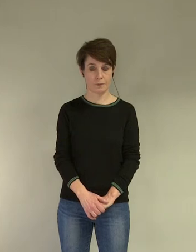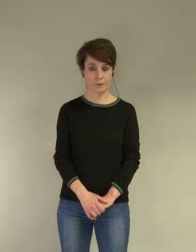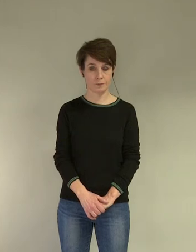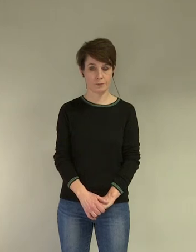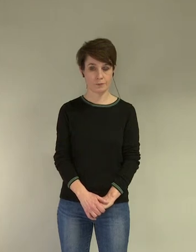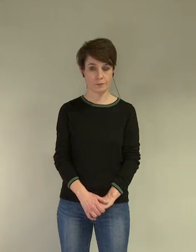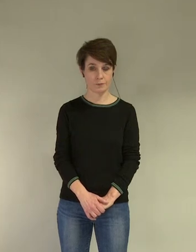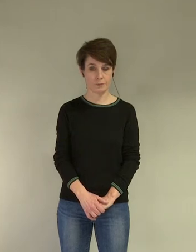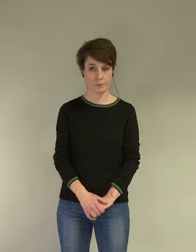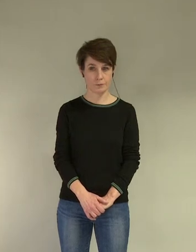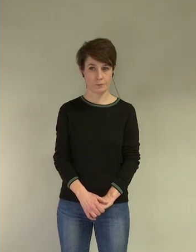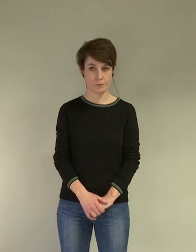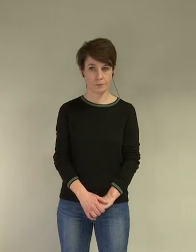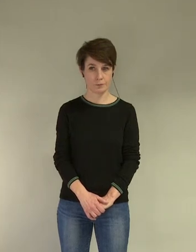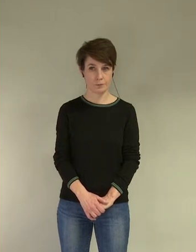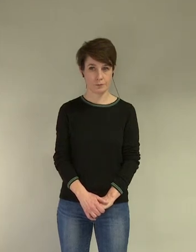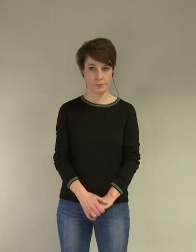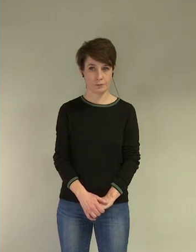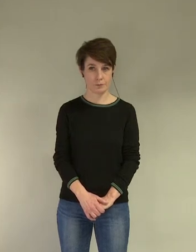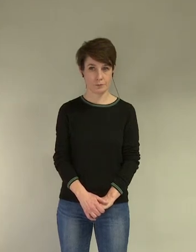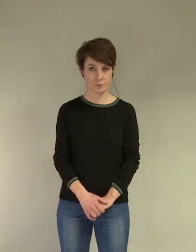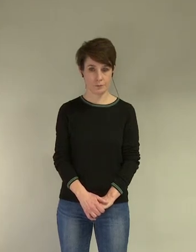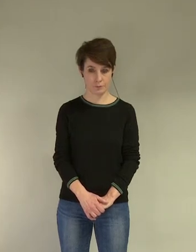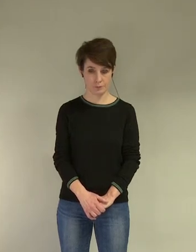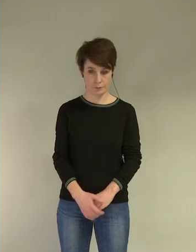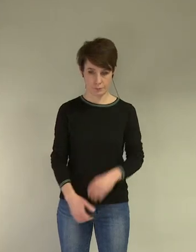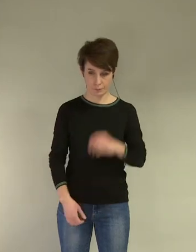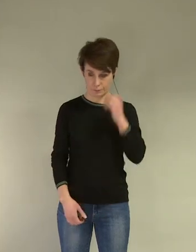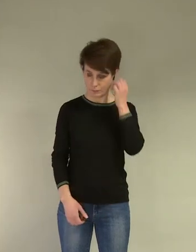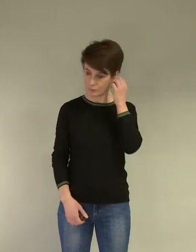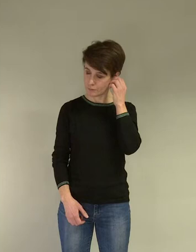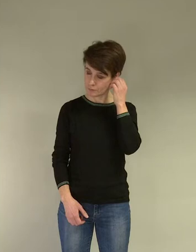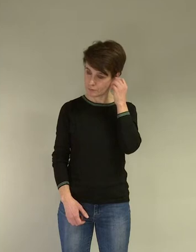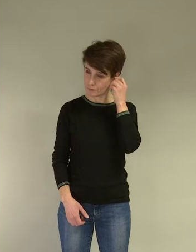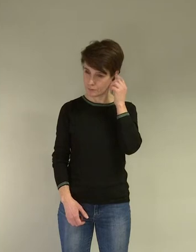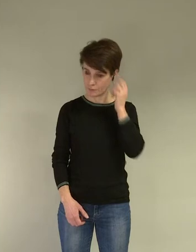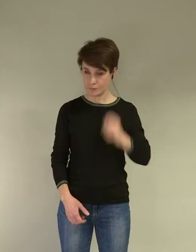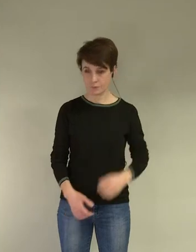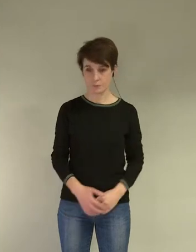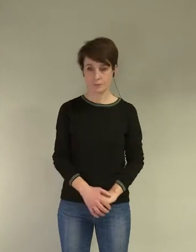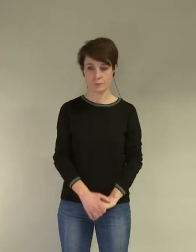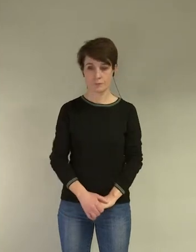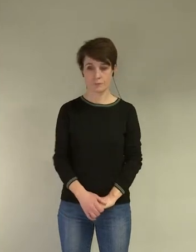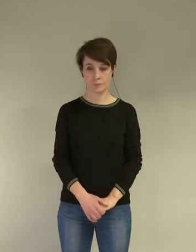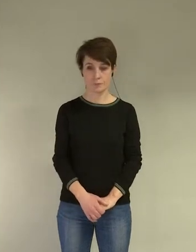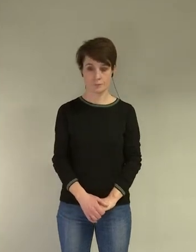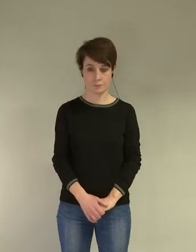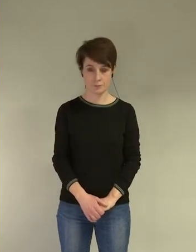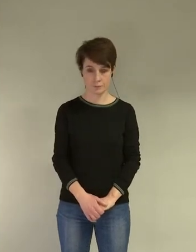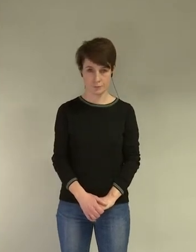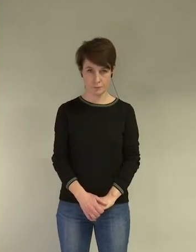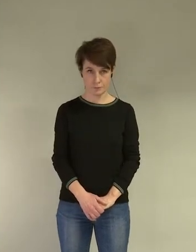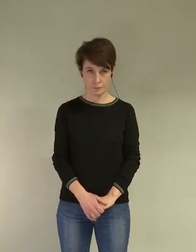madame dominique spinney à la mode tavel de ne pouvoir à monsieur mériaux jusqu'à son arrivée madame mode va